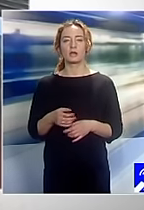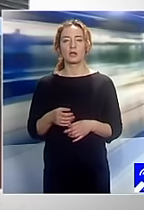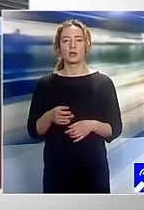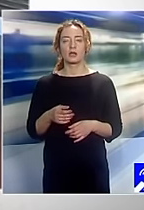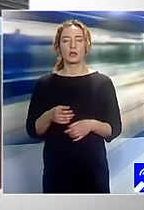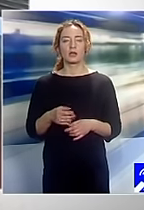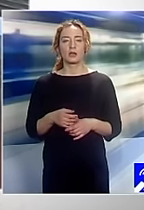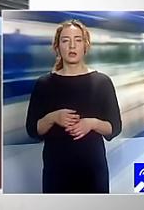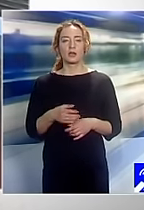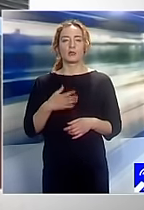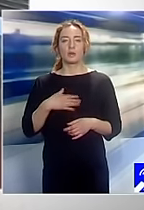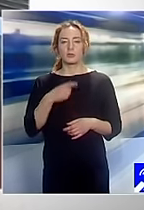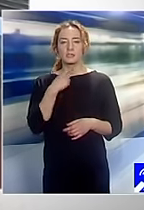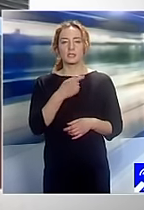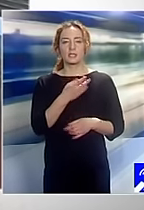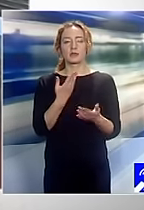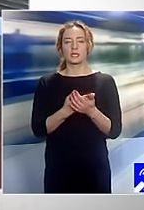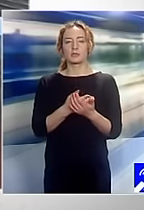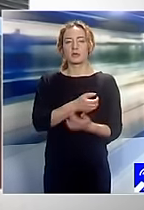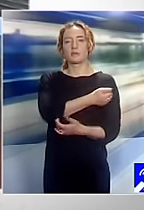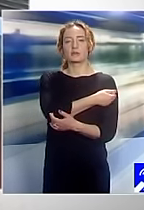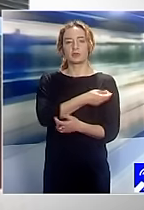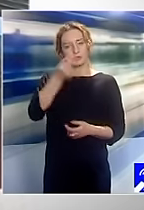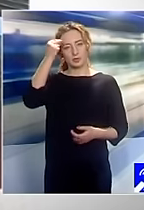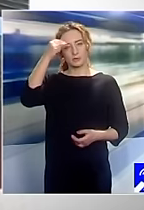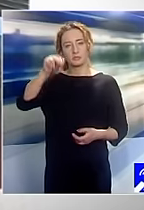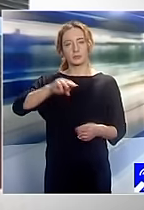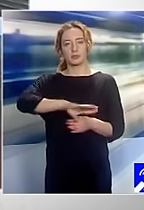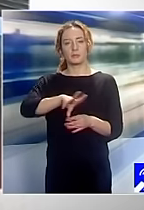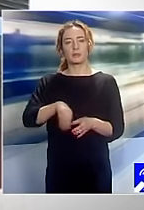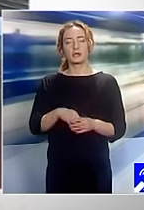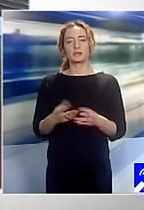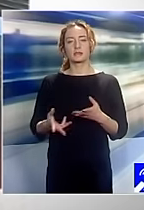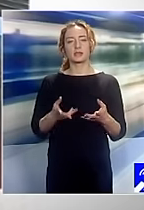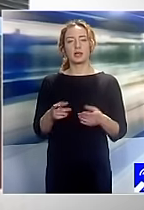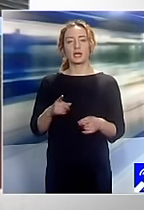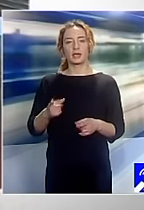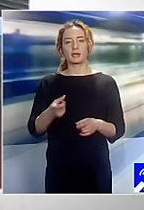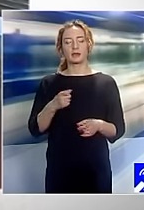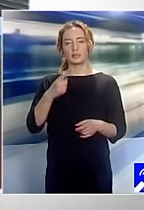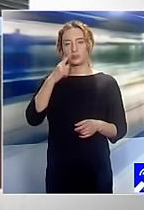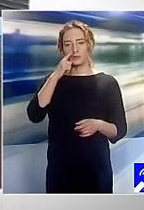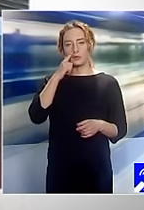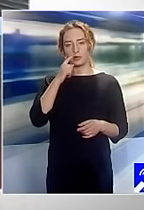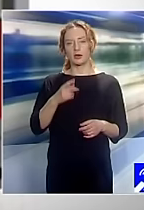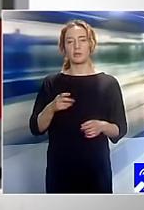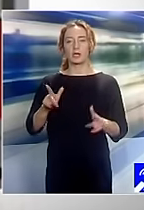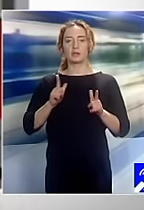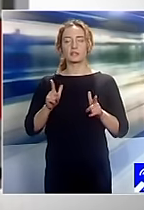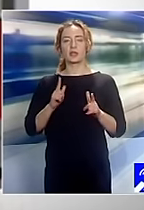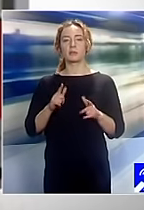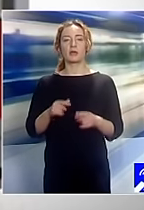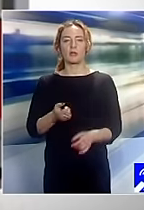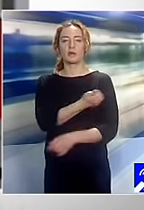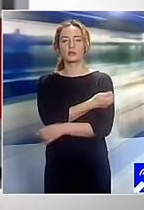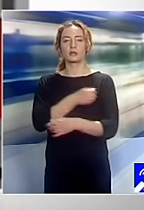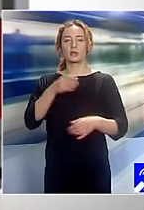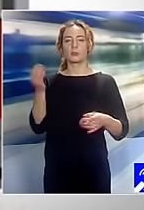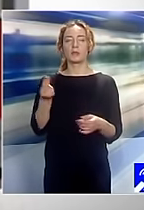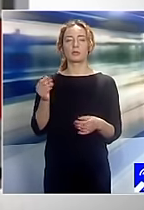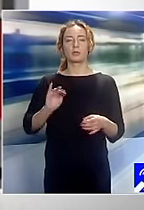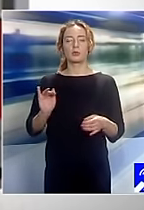discuția cu vaccinuri. Să anunțăm părinții care din noiembrie așteptau vaccinurile pentru copii sub un an.